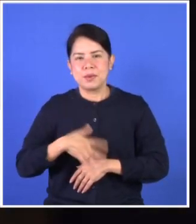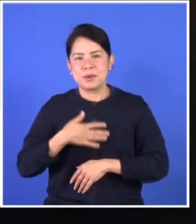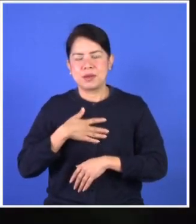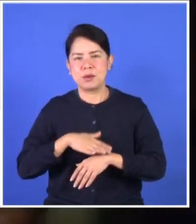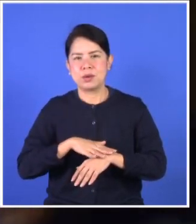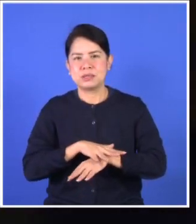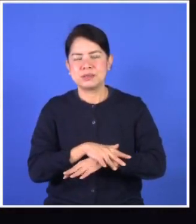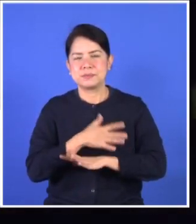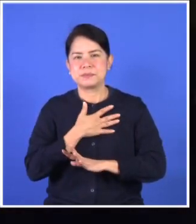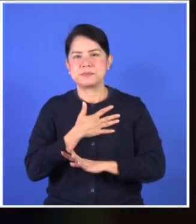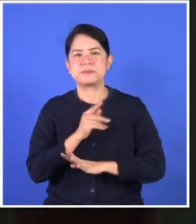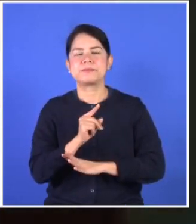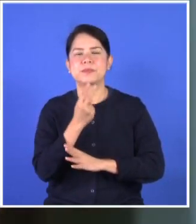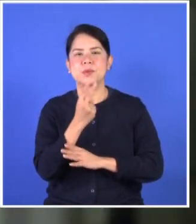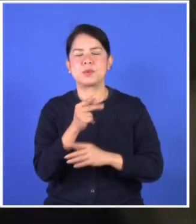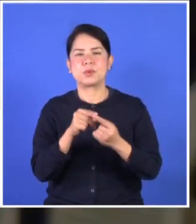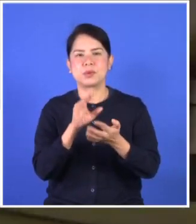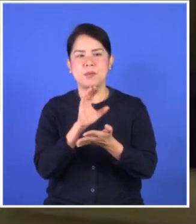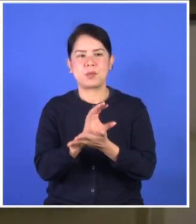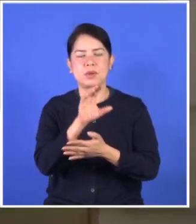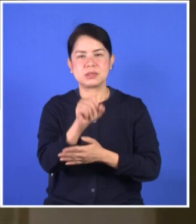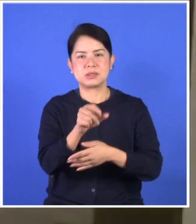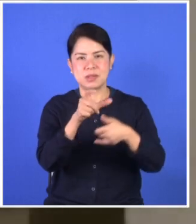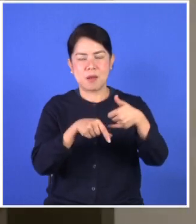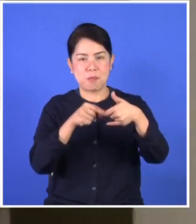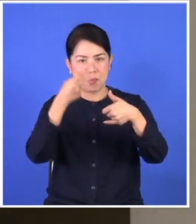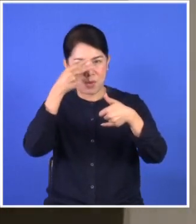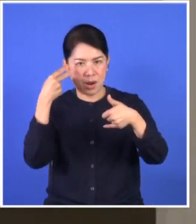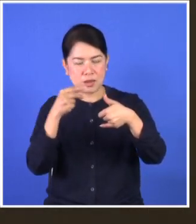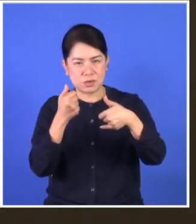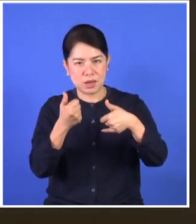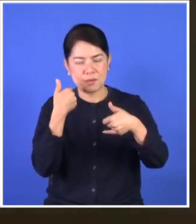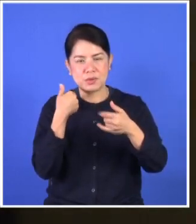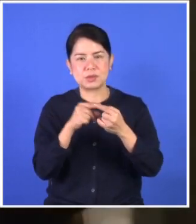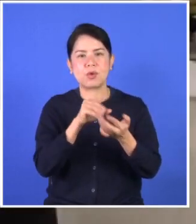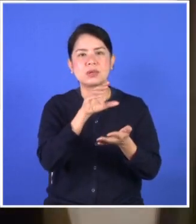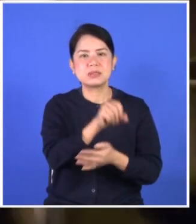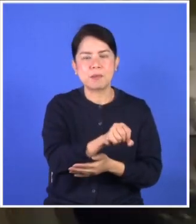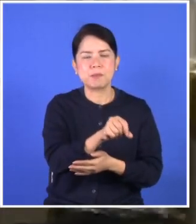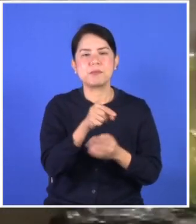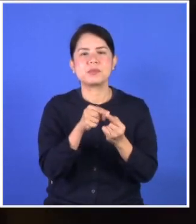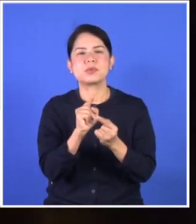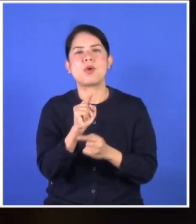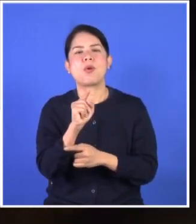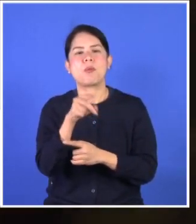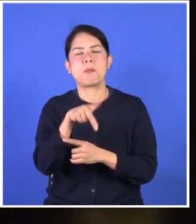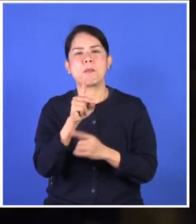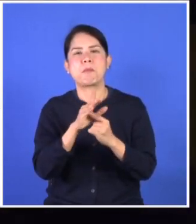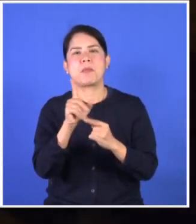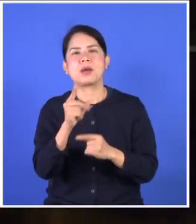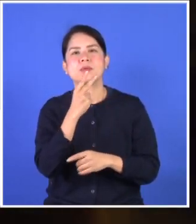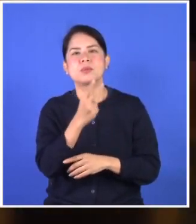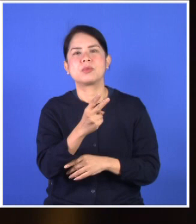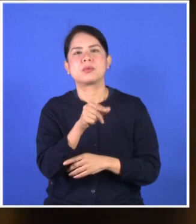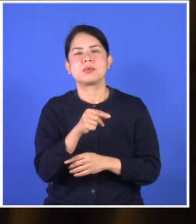อะไรอย่างเงี้ย ตำรวจเนี่ยนะนอกจากจะจับคนร้ายเนี่ยเก่งนะจับเขียดจับกบเนี่ยเก่งด้วยนะ พี่ดูเท่ไปเลยสำหรับคุ